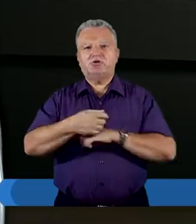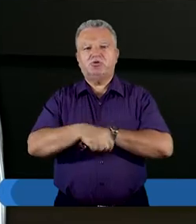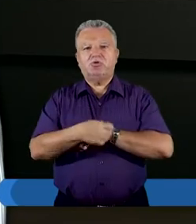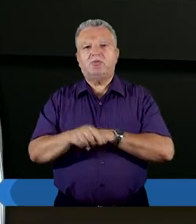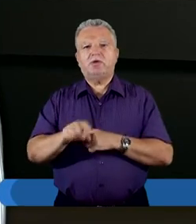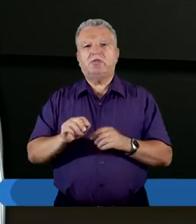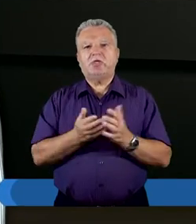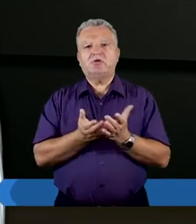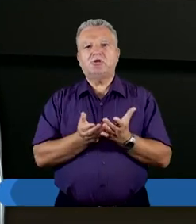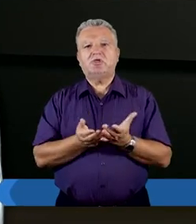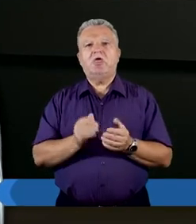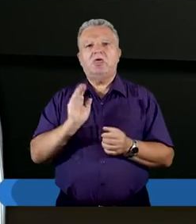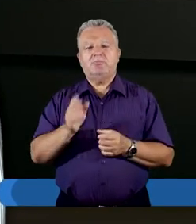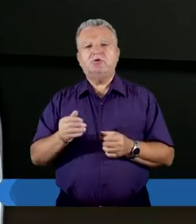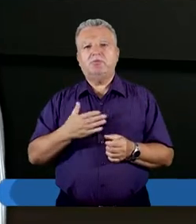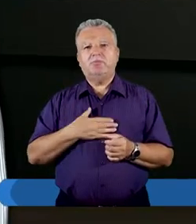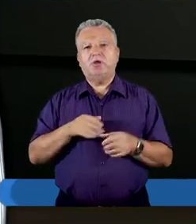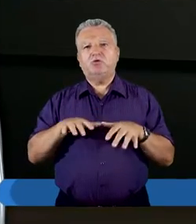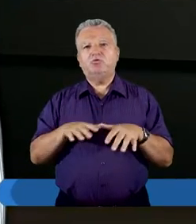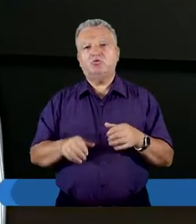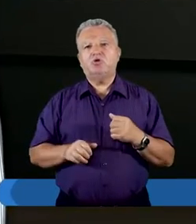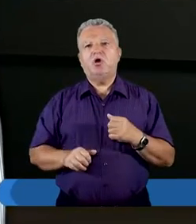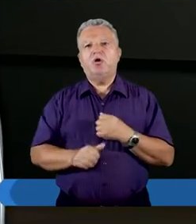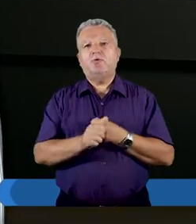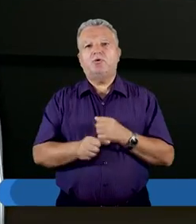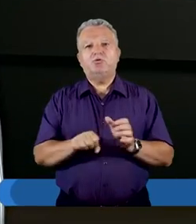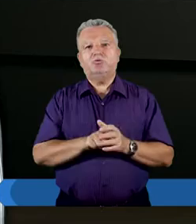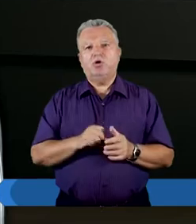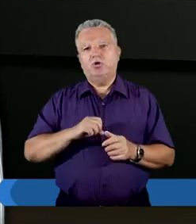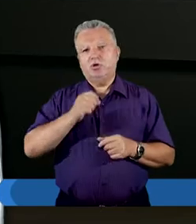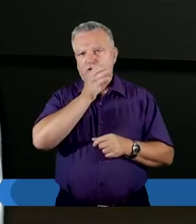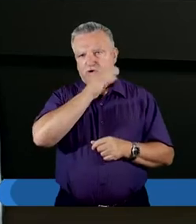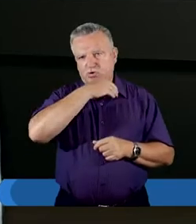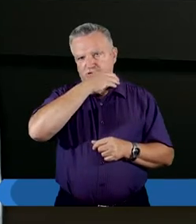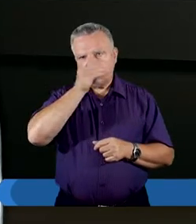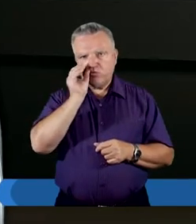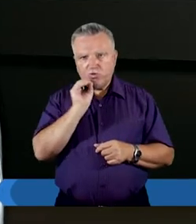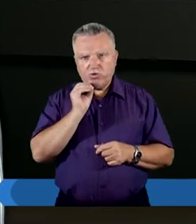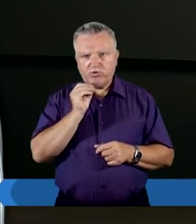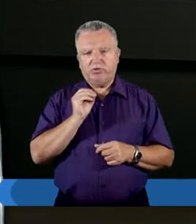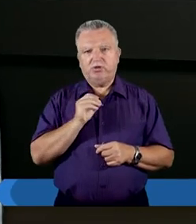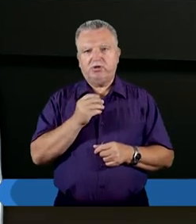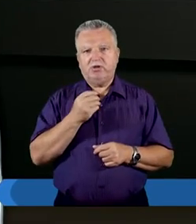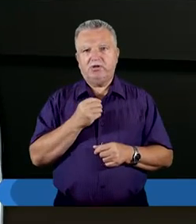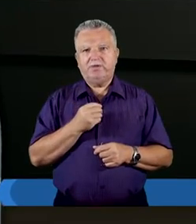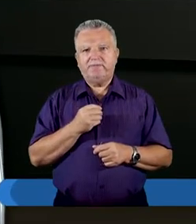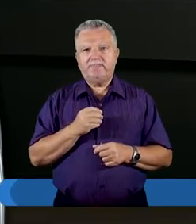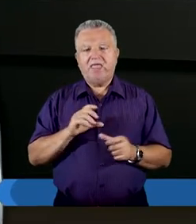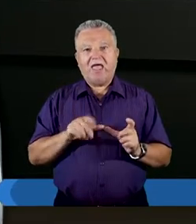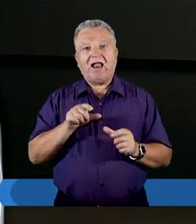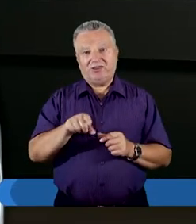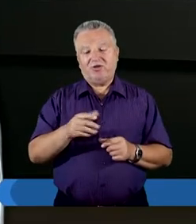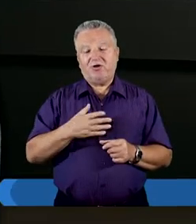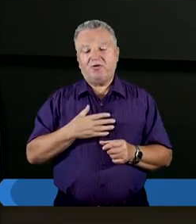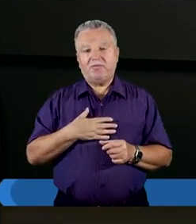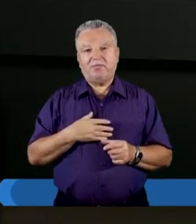tej księgi będziemy często mieli powód do smutnej miny. Natomiast w tej chwili chyba mamy powód do radości, prawda? Lubimy takie